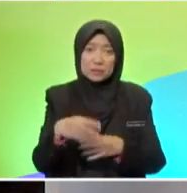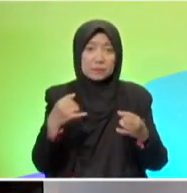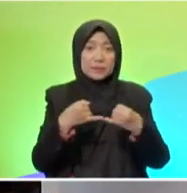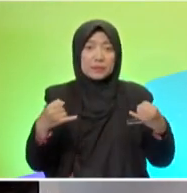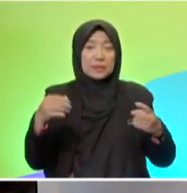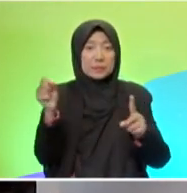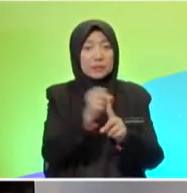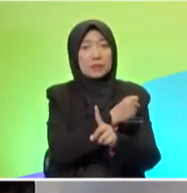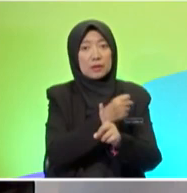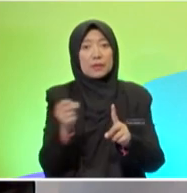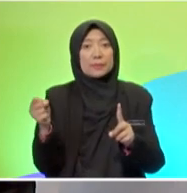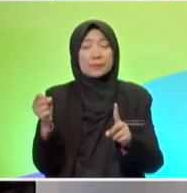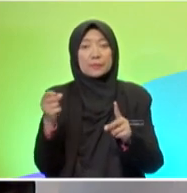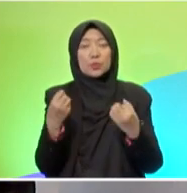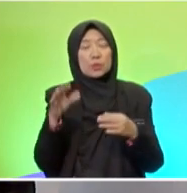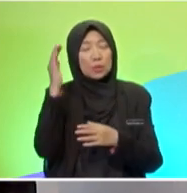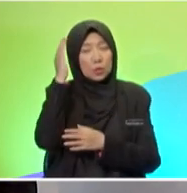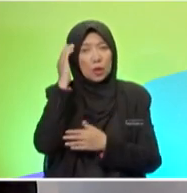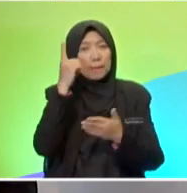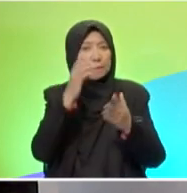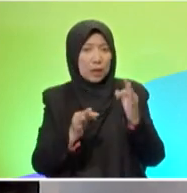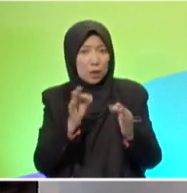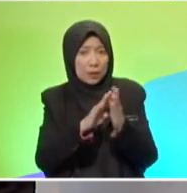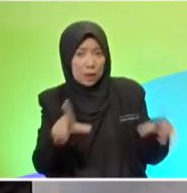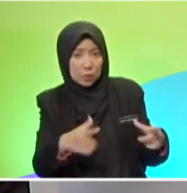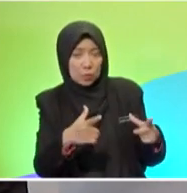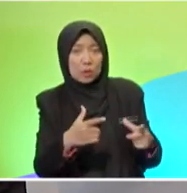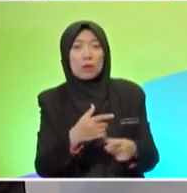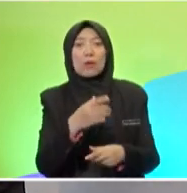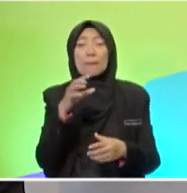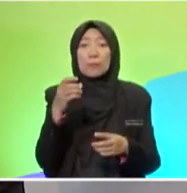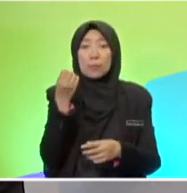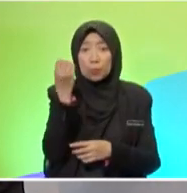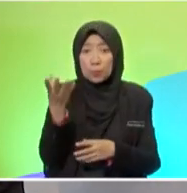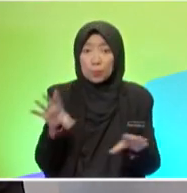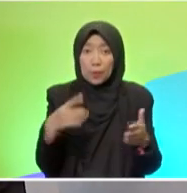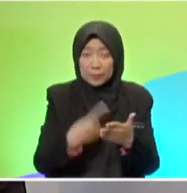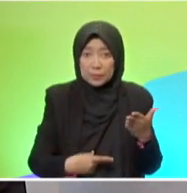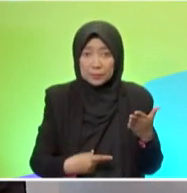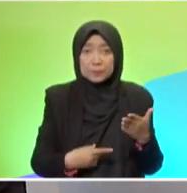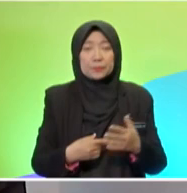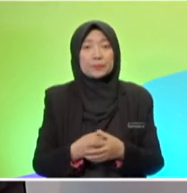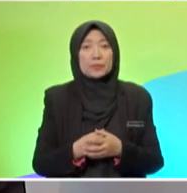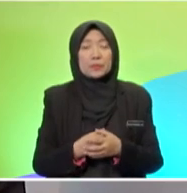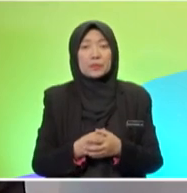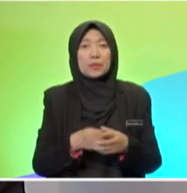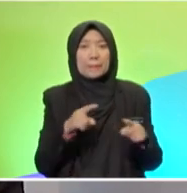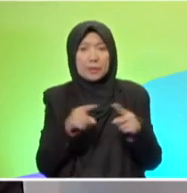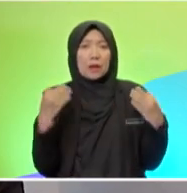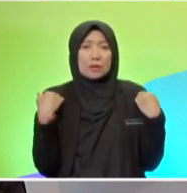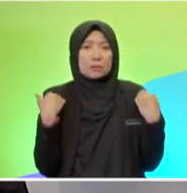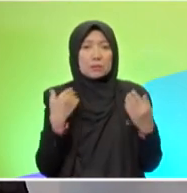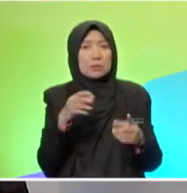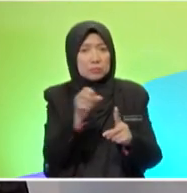dia tahu sudah kalau belaku situasi ini ini adalah kendaraan seperti apel sebab kadang-kadang memiliki tv macam eh ini bukan pendarahan sebenarnya Tapi